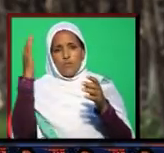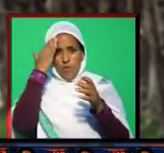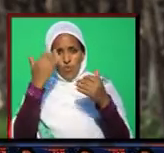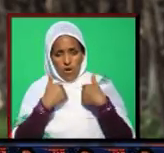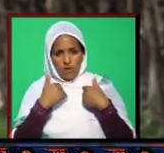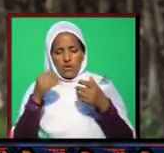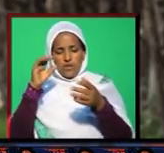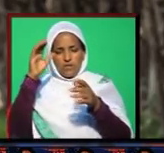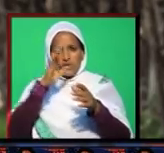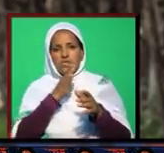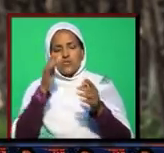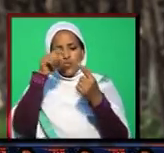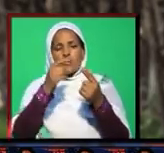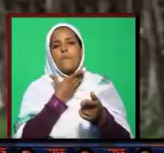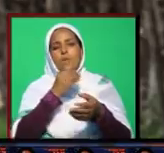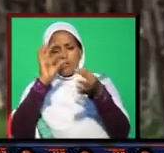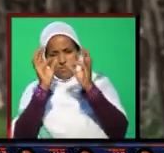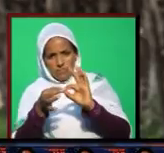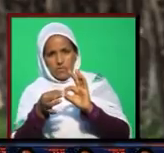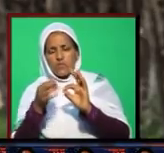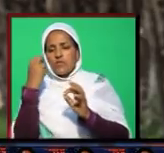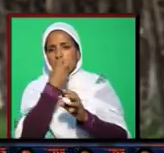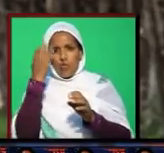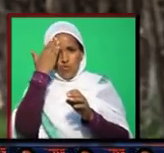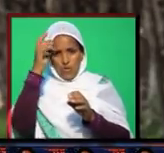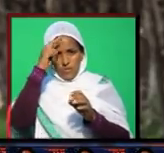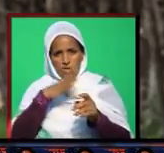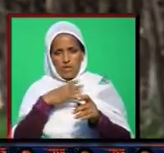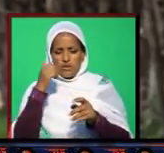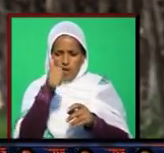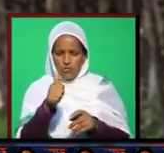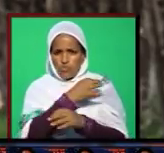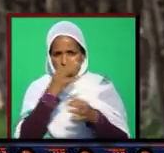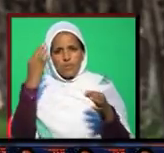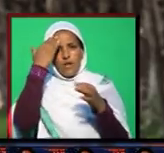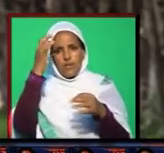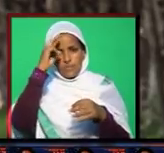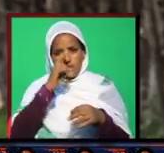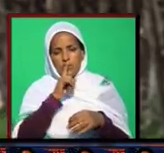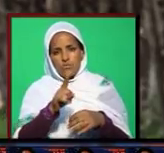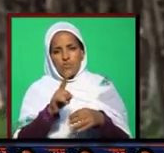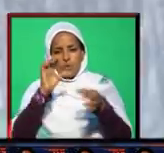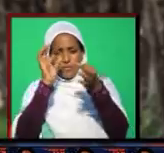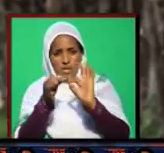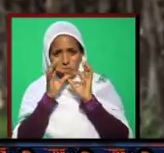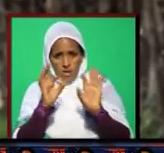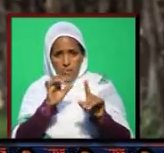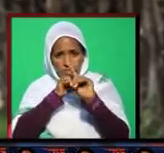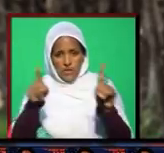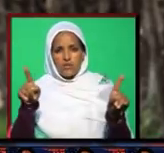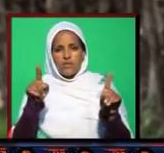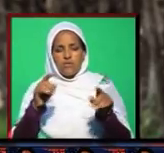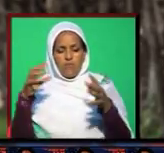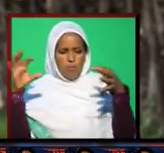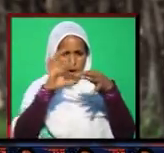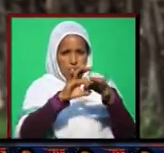አማርኛ የሚያውቅ ካለ ደግሞ ከግዕዝ ወደ አማርኛ ይተረጉማል። ልሳኑን ስለሚያውቀው ያኛው ጣዕሙንም ቃናውንም ስለሚያውቀው ማለት ነው። የሚተረጉም ባይኖር